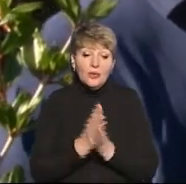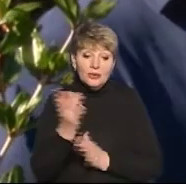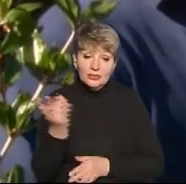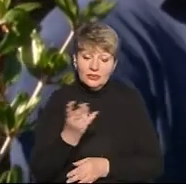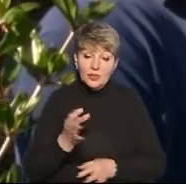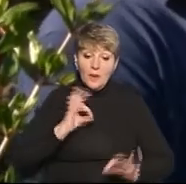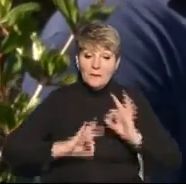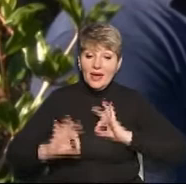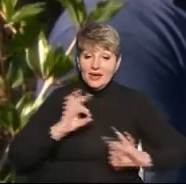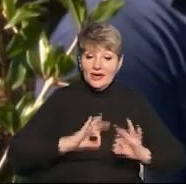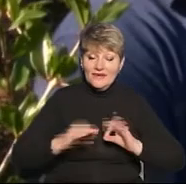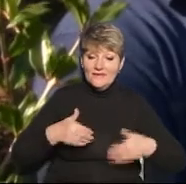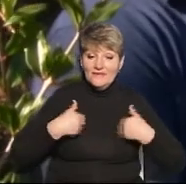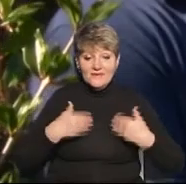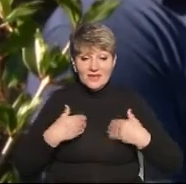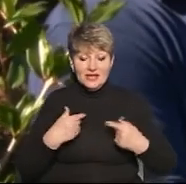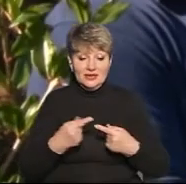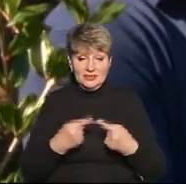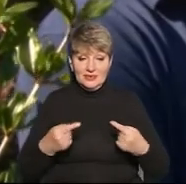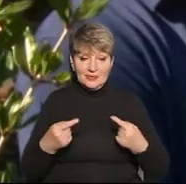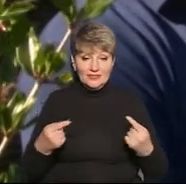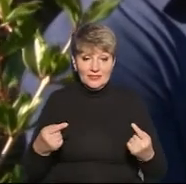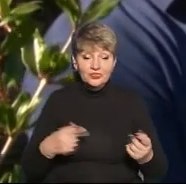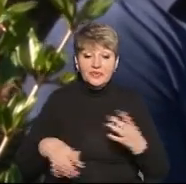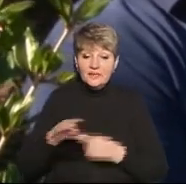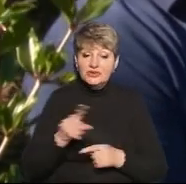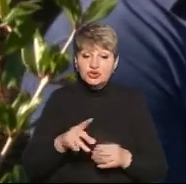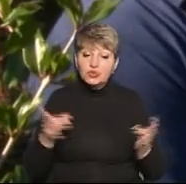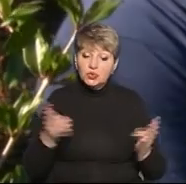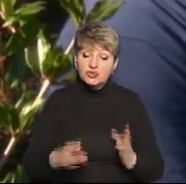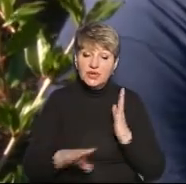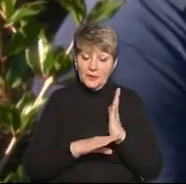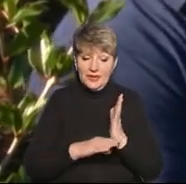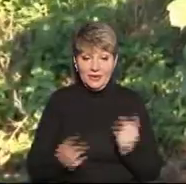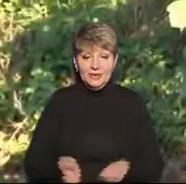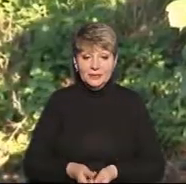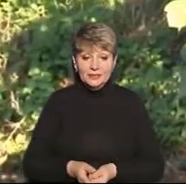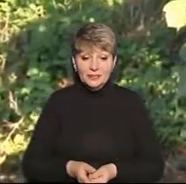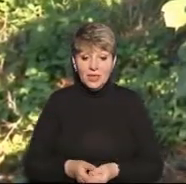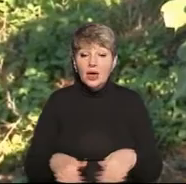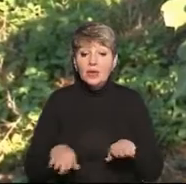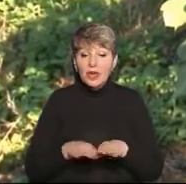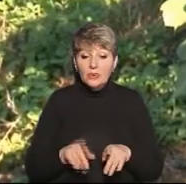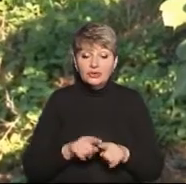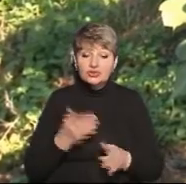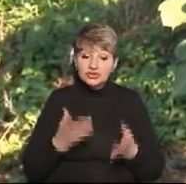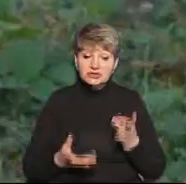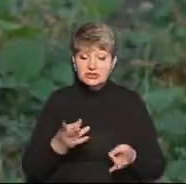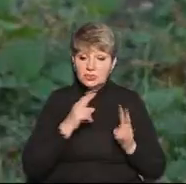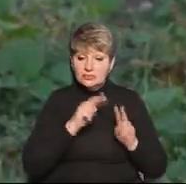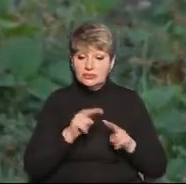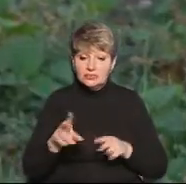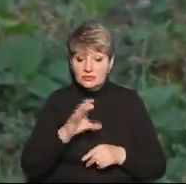вживати, якісь мікроелементи, азот, фосфор, калій, все, що потрібно рослині. Також слід правильно доглядати